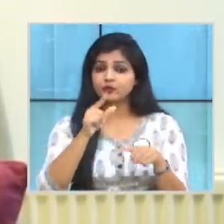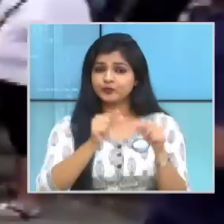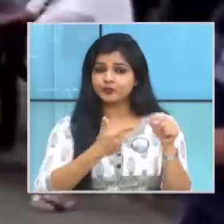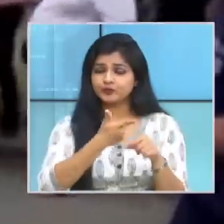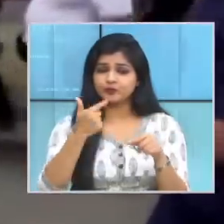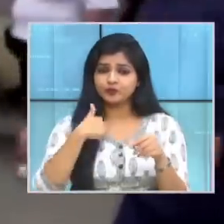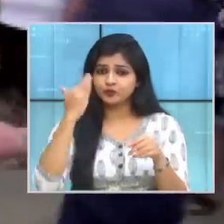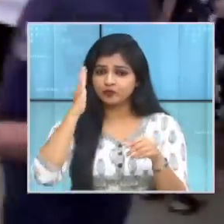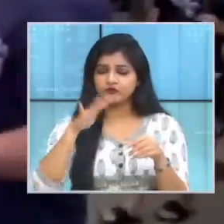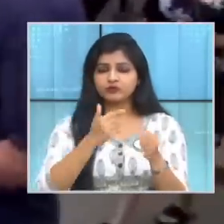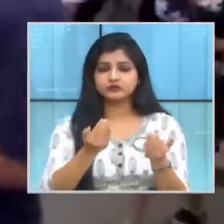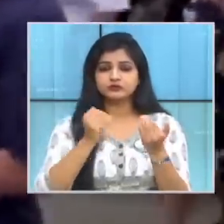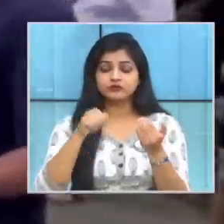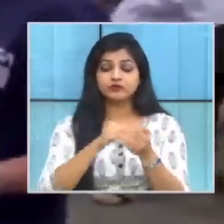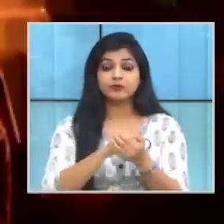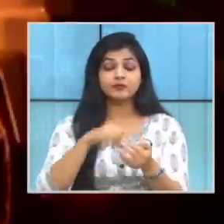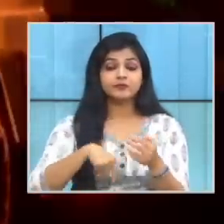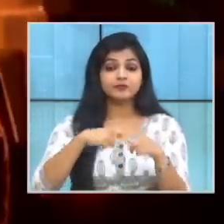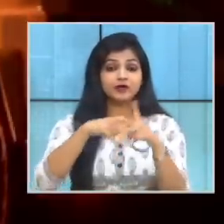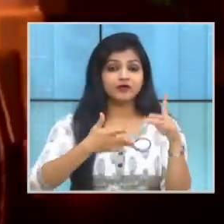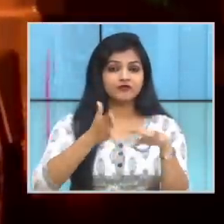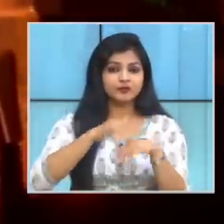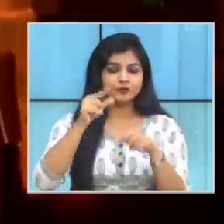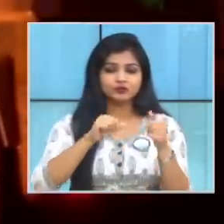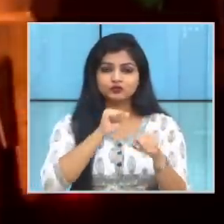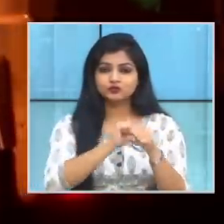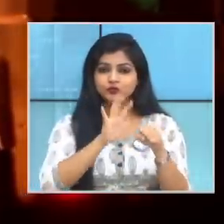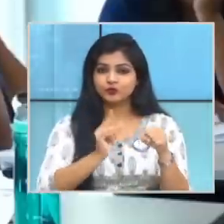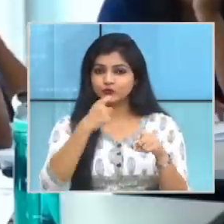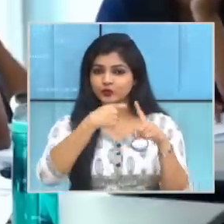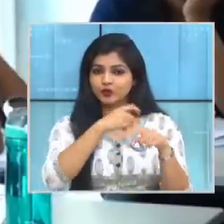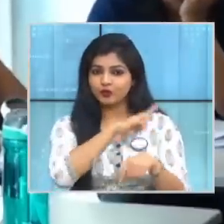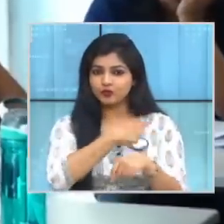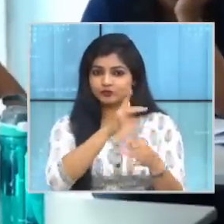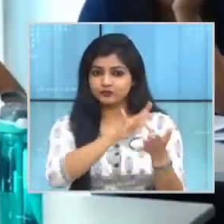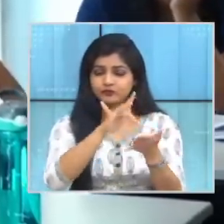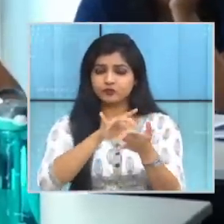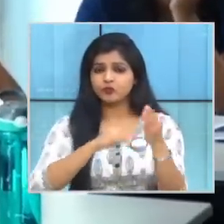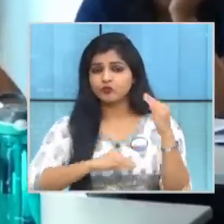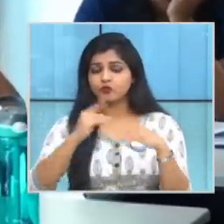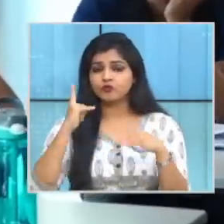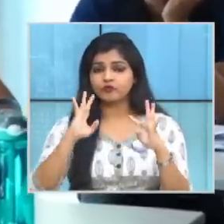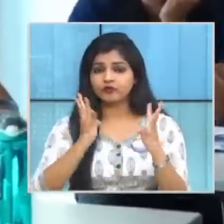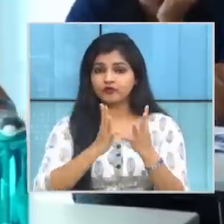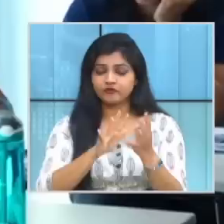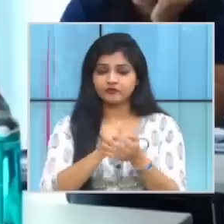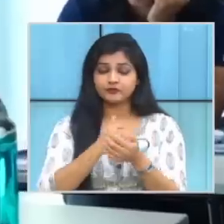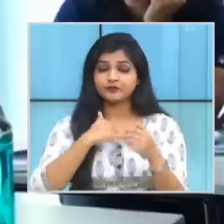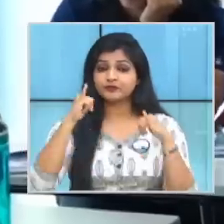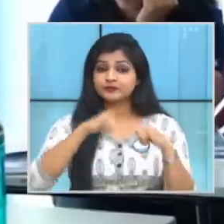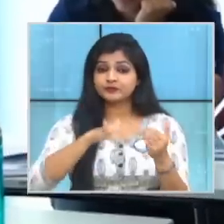ആണ്. മലയാളികൾ ജോലി ചെയ്യുന്ന ആശുപത്രികളിൽ ഉൾപ്പെടെ വലിയ സുരക്ഷ ഏർപ്പെടുത്തിയിട്ടുണ്ട്. പക്ഷേ ഞങ്ങളുടെ ആ സൈഡ്